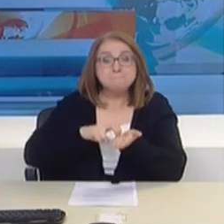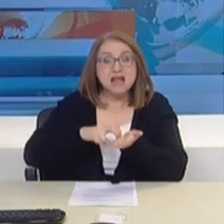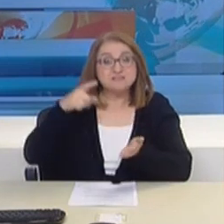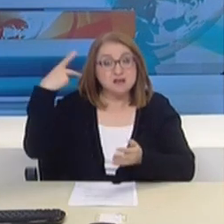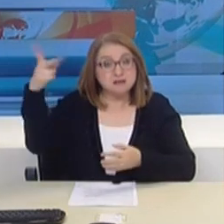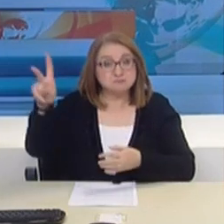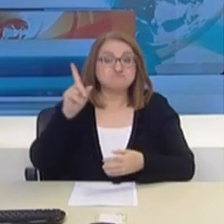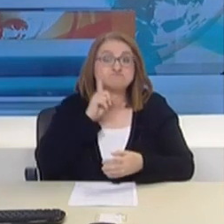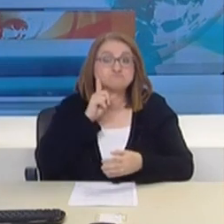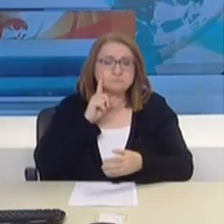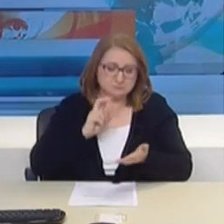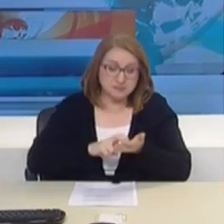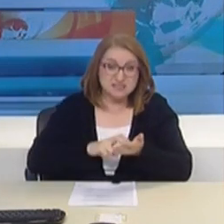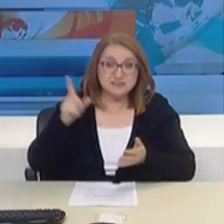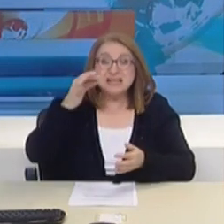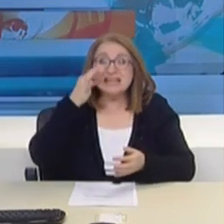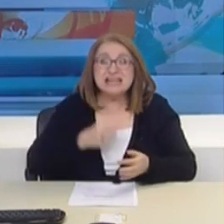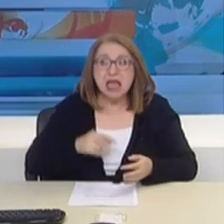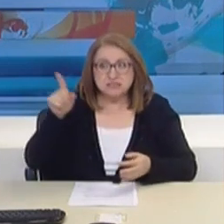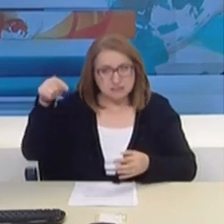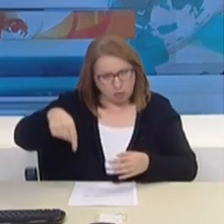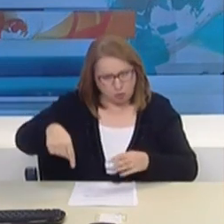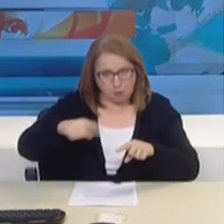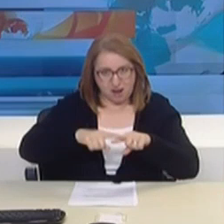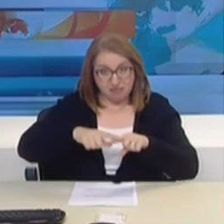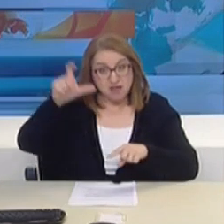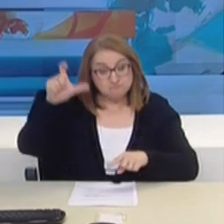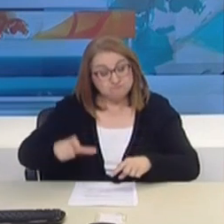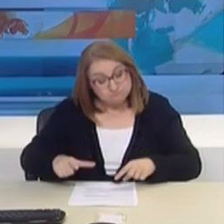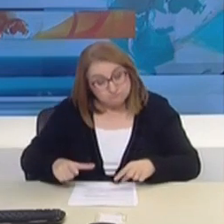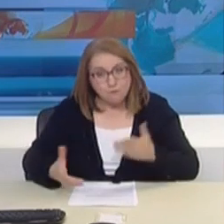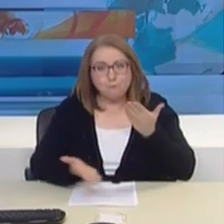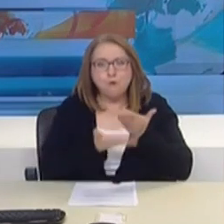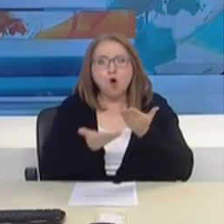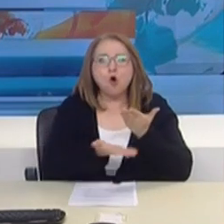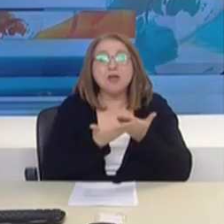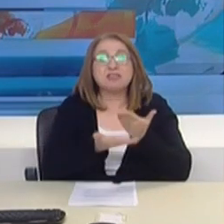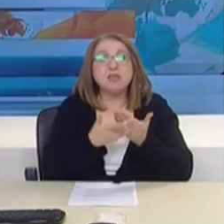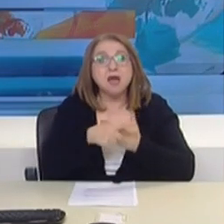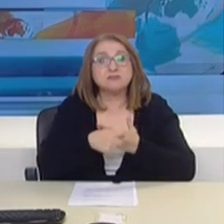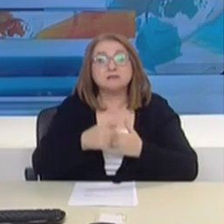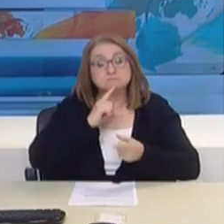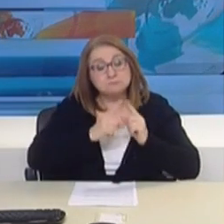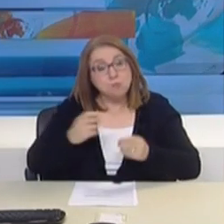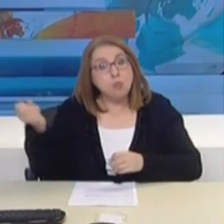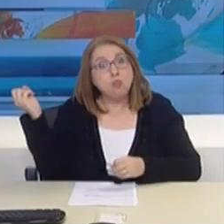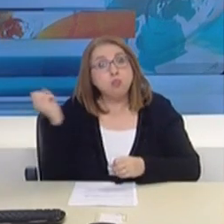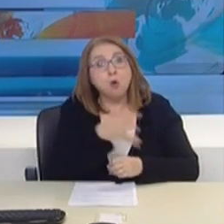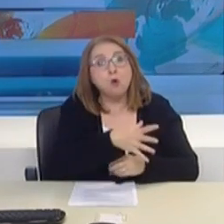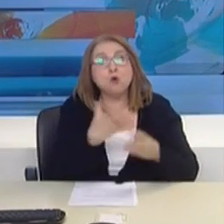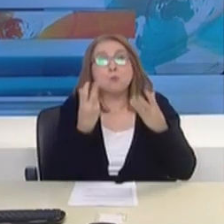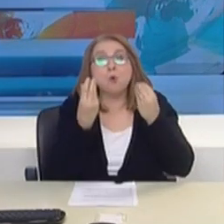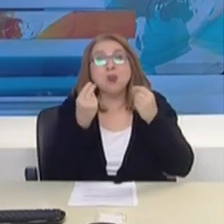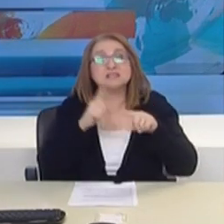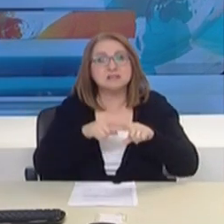στην Ελλάδα την κινεζική κυβέρνηση για τη βοήθεια που έχει δώσει τόσο στην προμήθεια υλικού και τις δωρεές που έχει